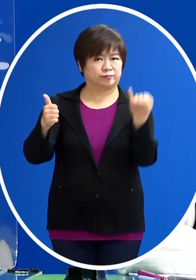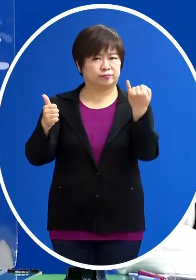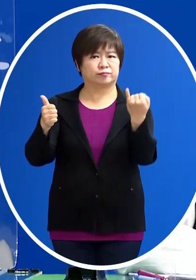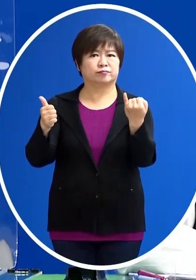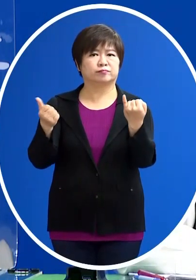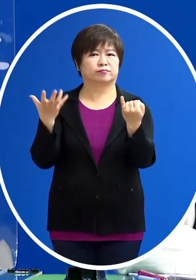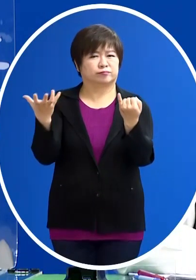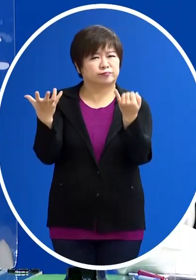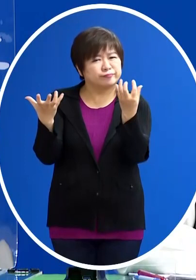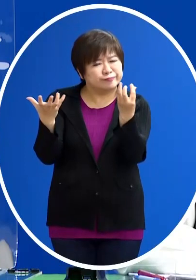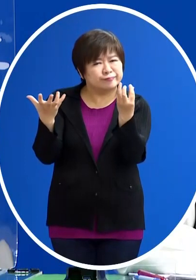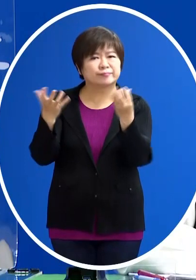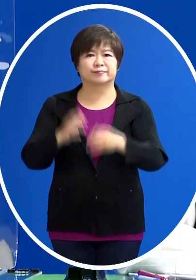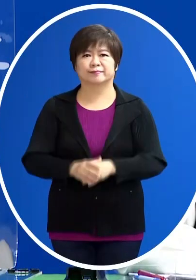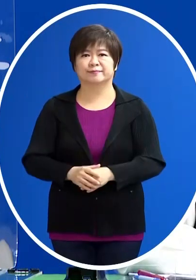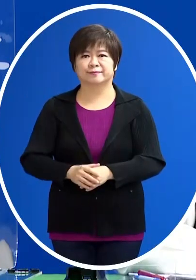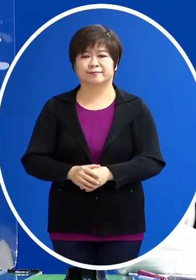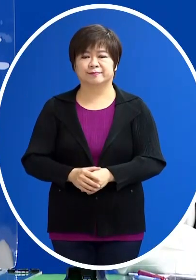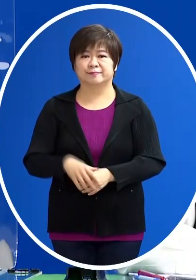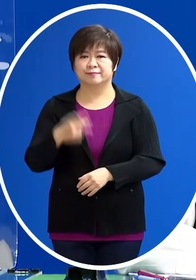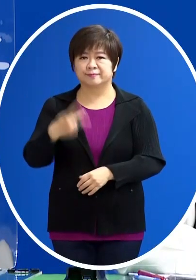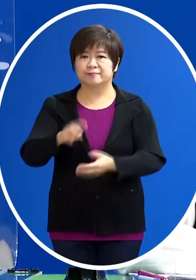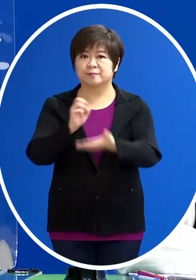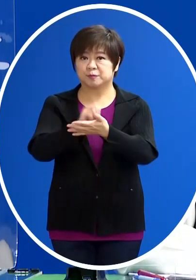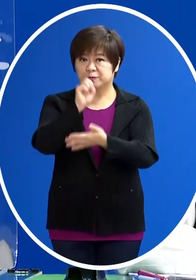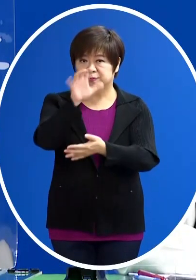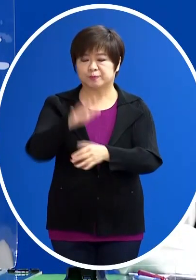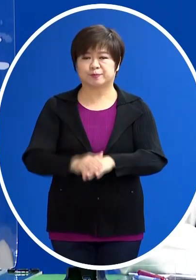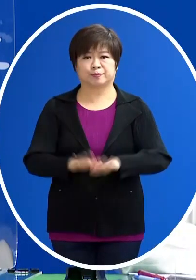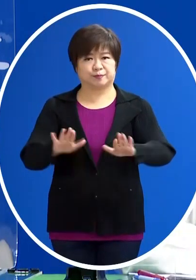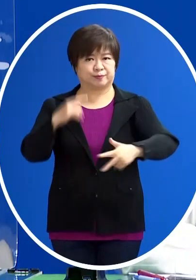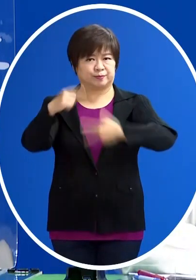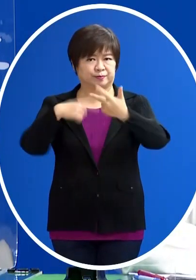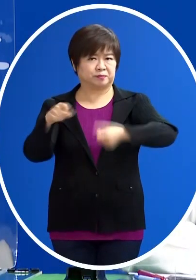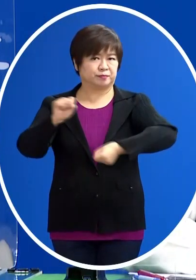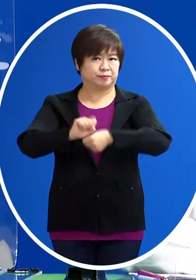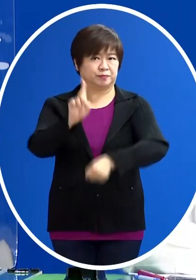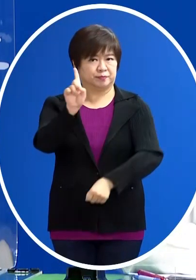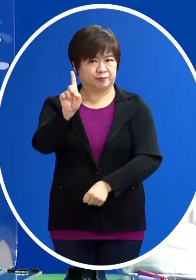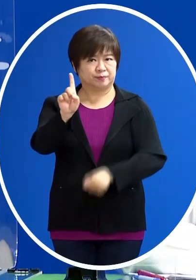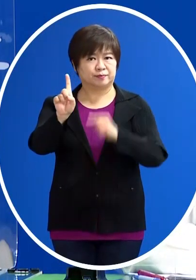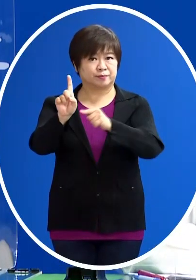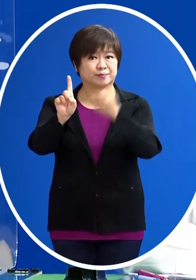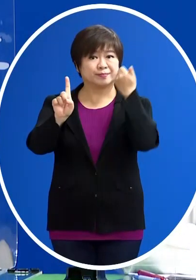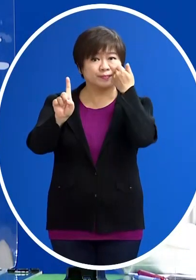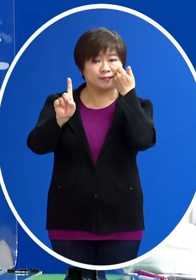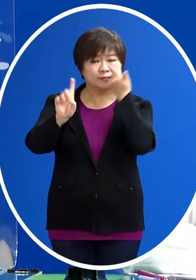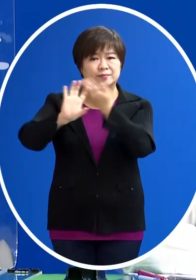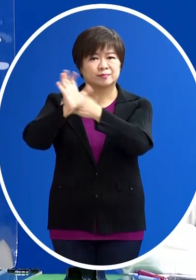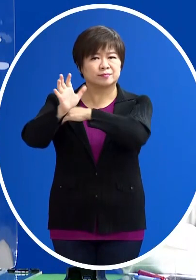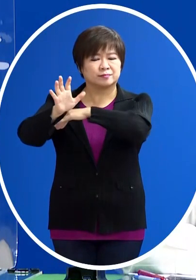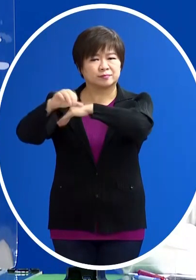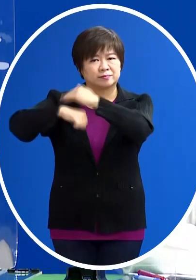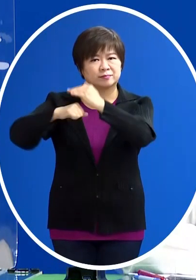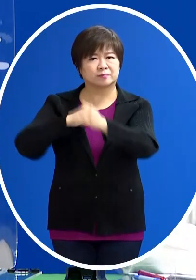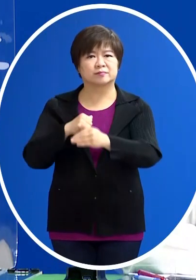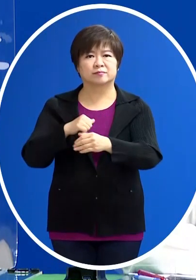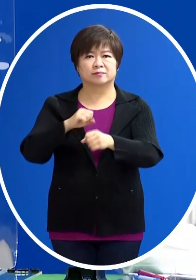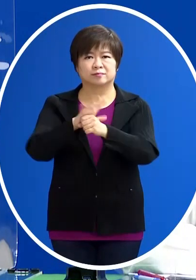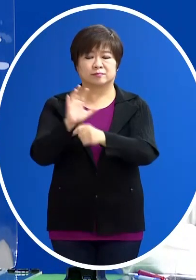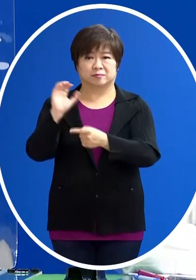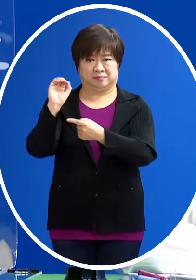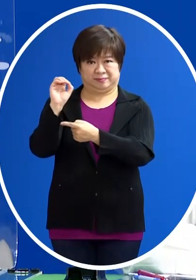多。那这边要再报告的就是说，我们这周有新增1例境外入定序确认是